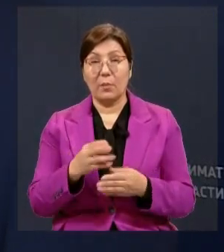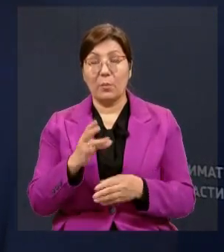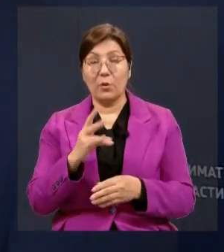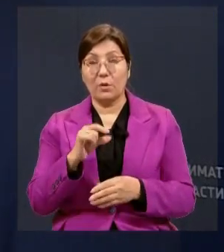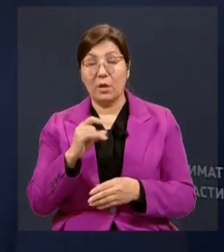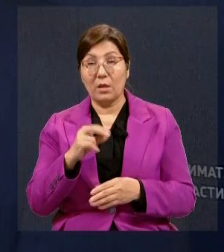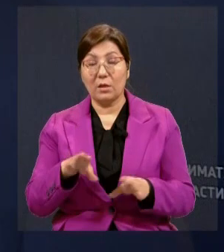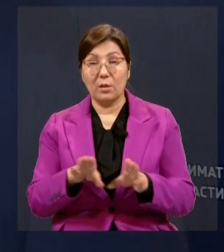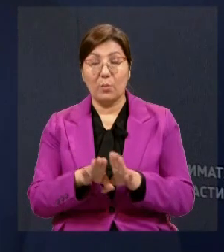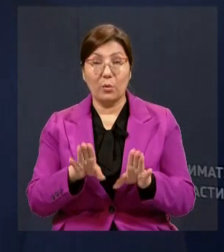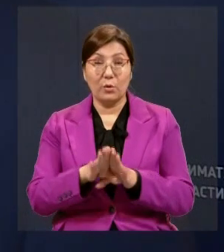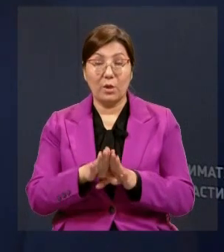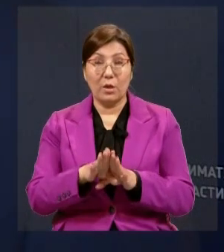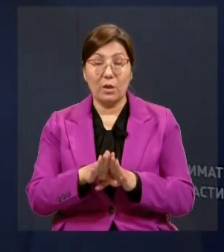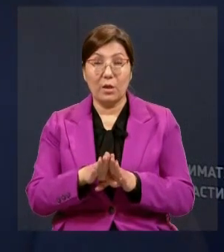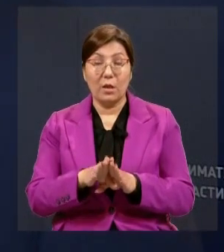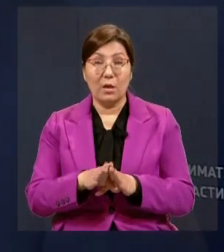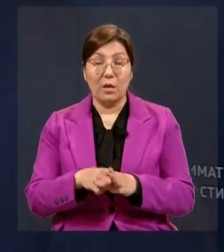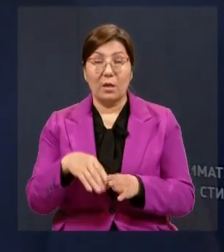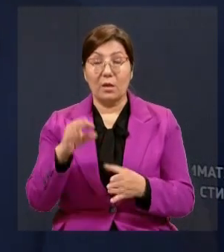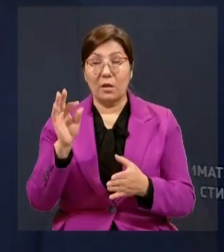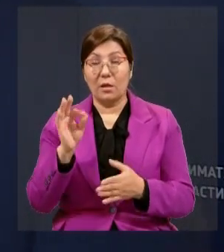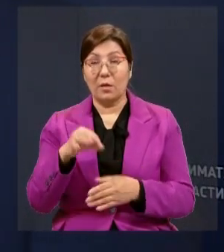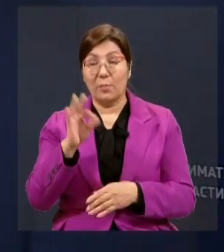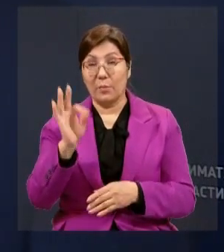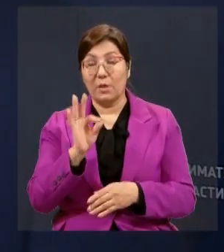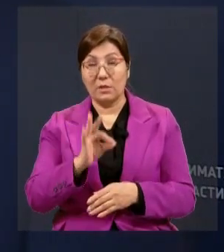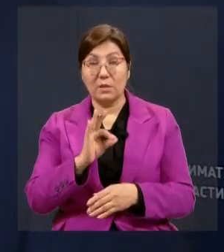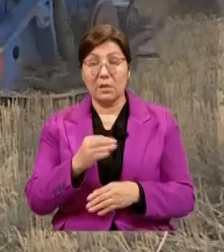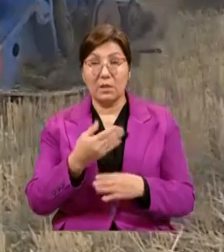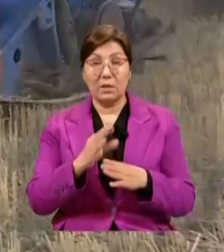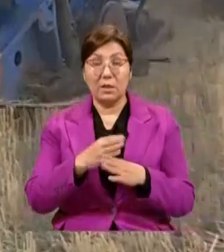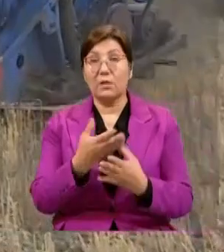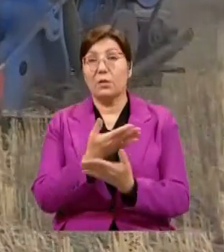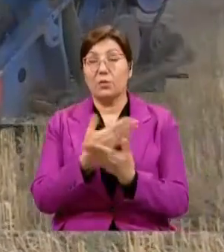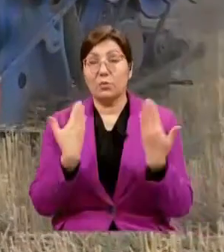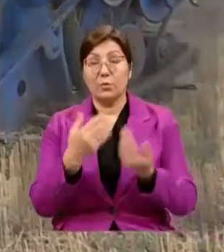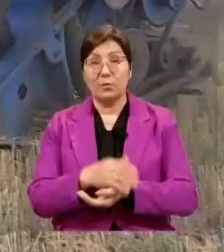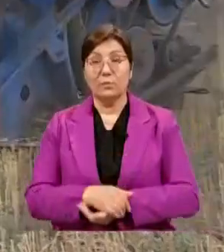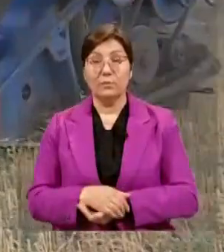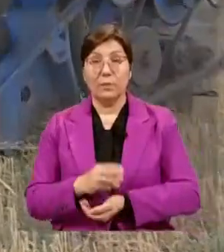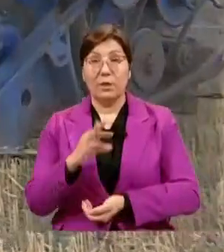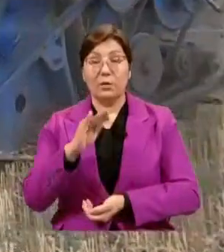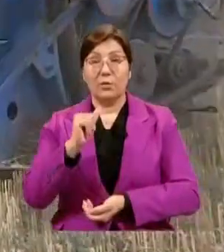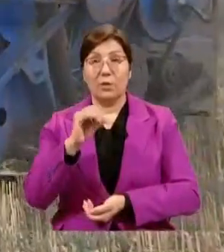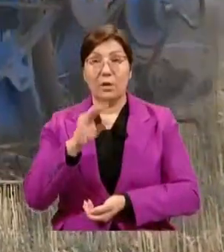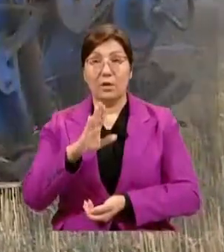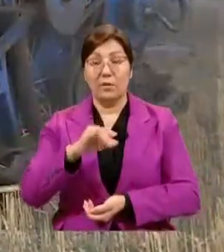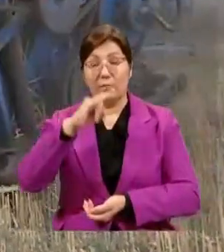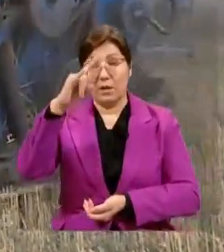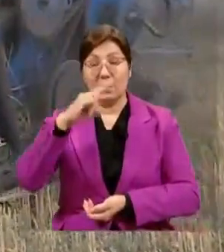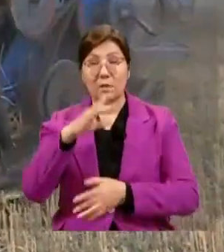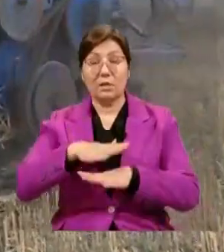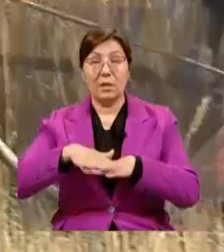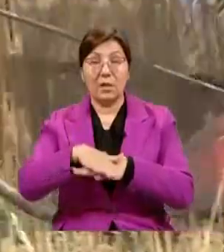бұндай жәндегі сыйақы мөлшерінде беріліп жатқан қаржыландыру көздері жоқ деп айтып отыр. Мемлекет басшысы Қасым Жомарт Тоқаев Қазақстан халқына